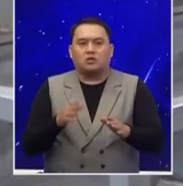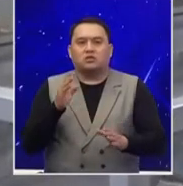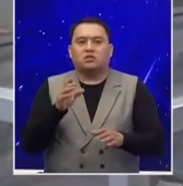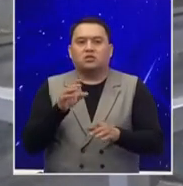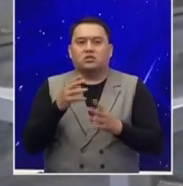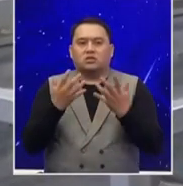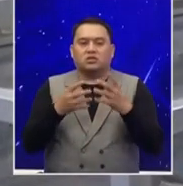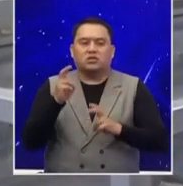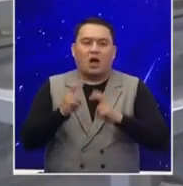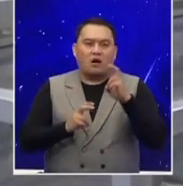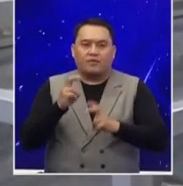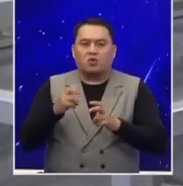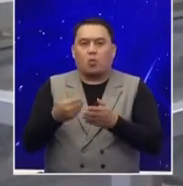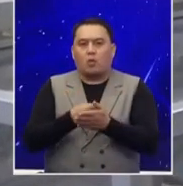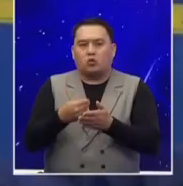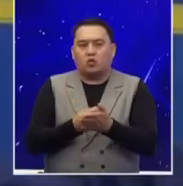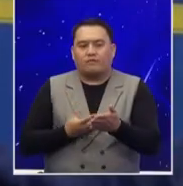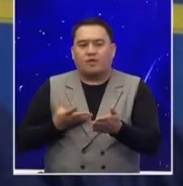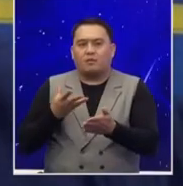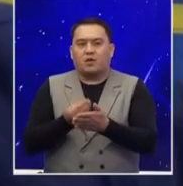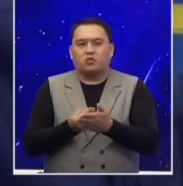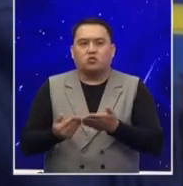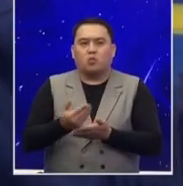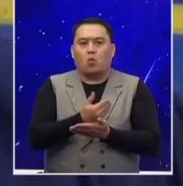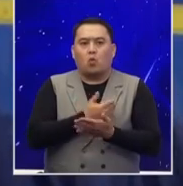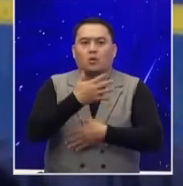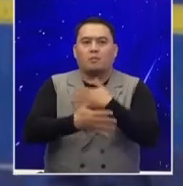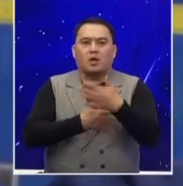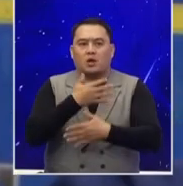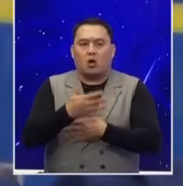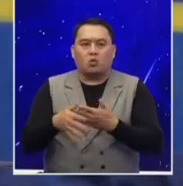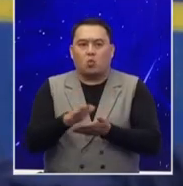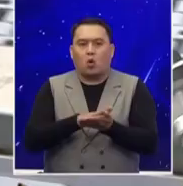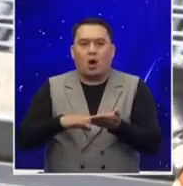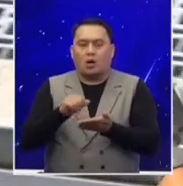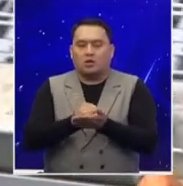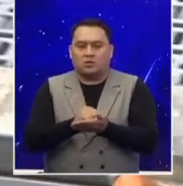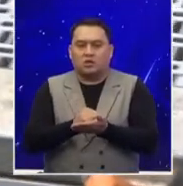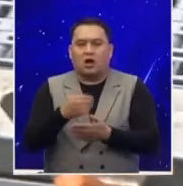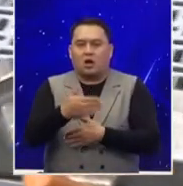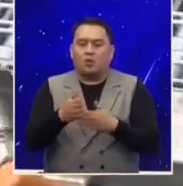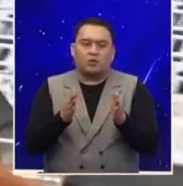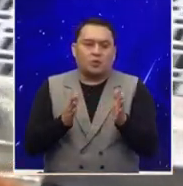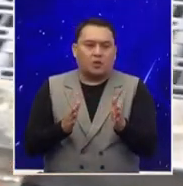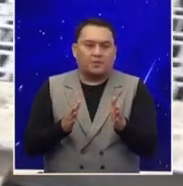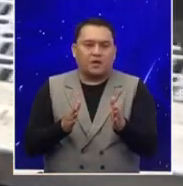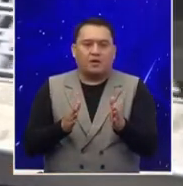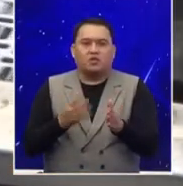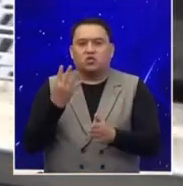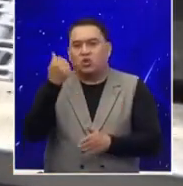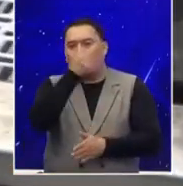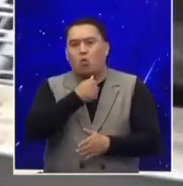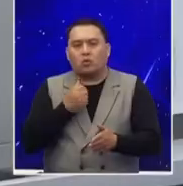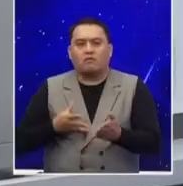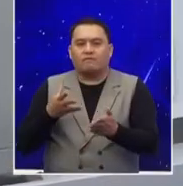«Кайнар» получает компенсационные выплаты за сбор, переработку и утилизацию отработанных аккумуляторов. За 4 года